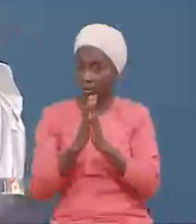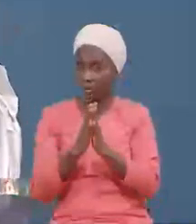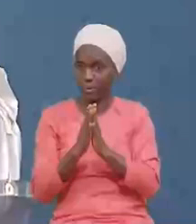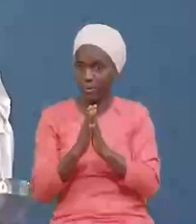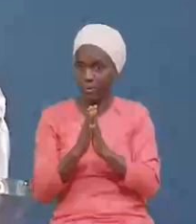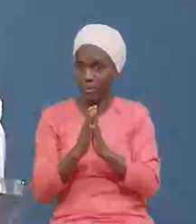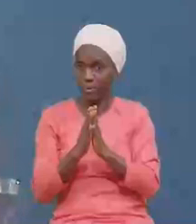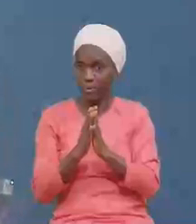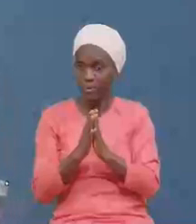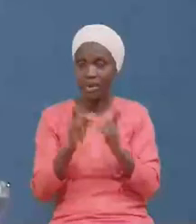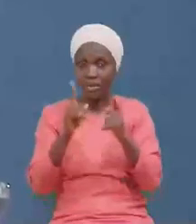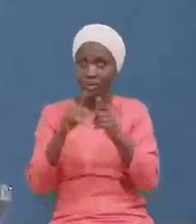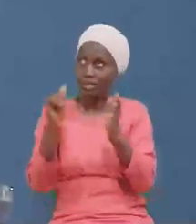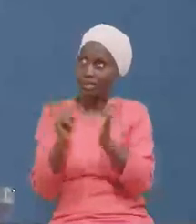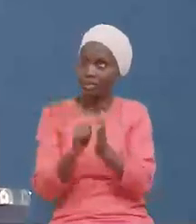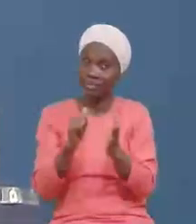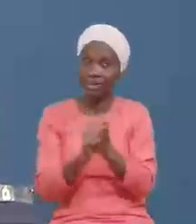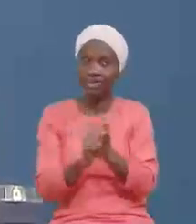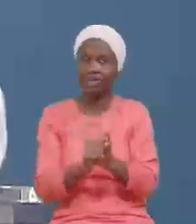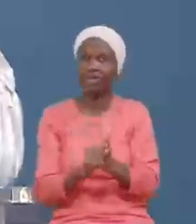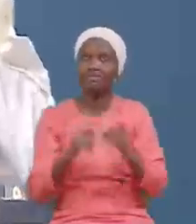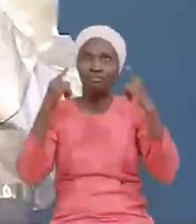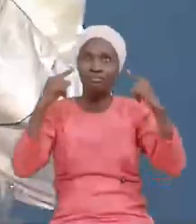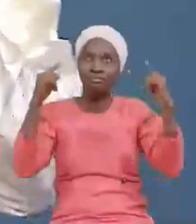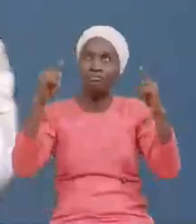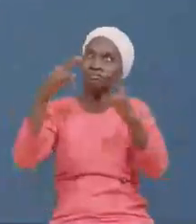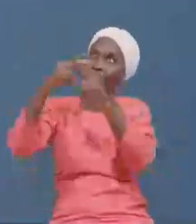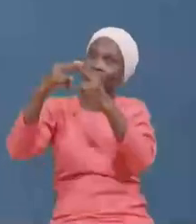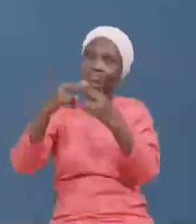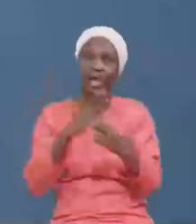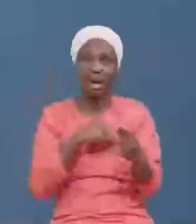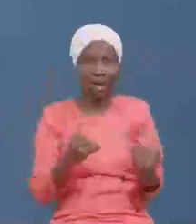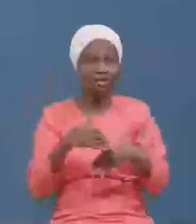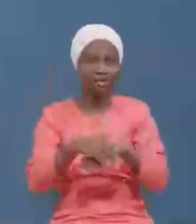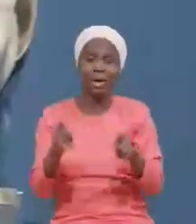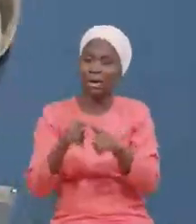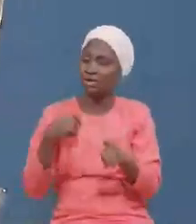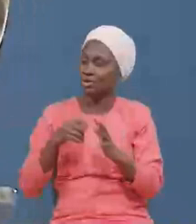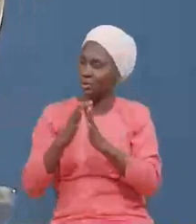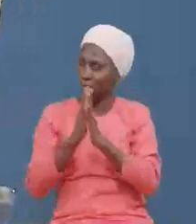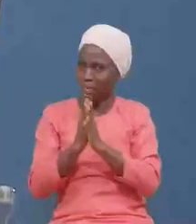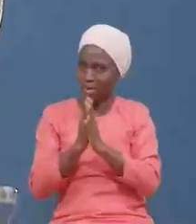en ce nom excellent, ce soir, comme nous allons prier,